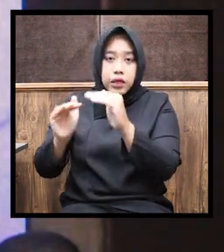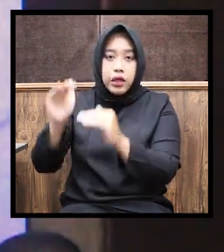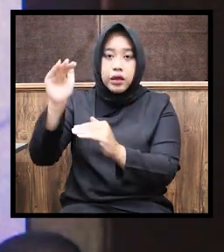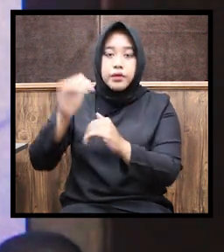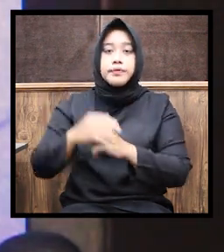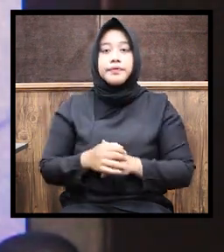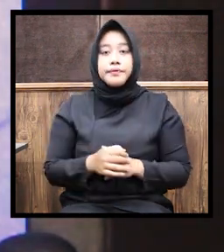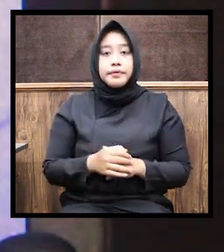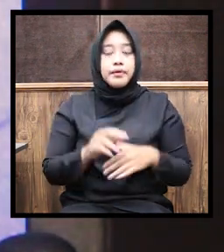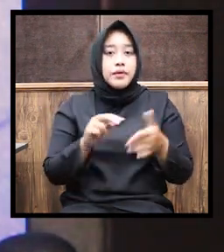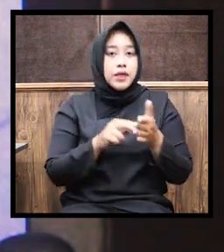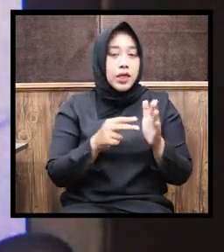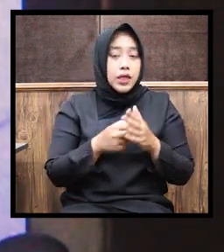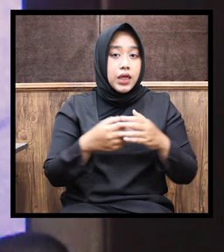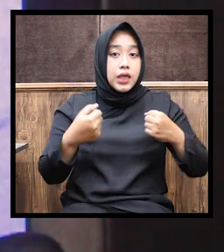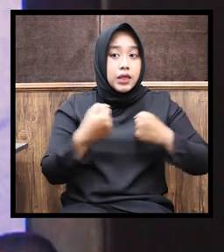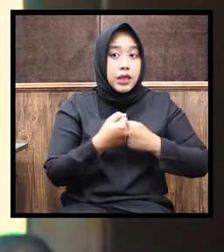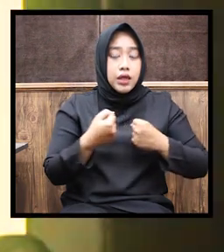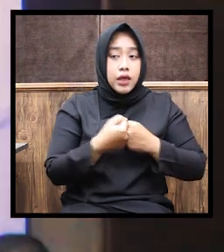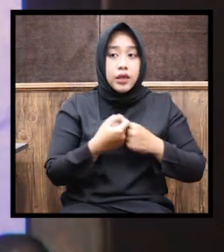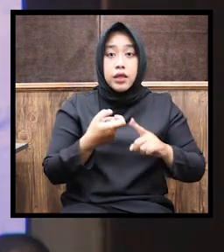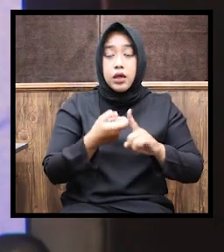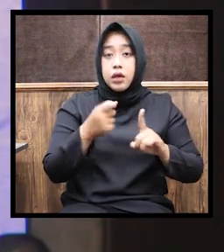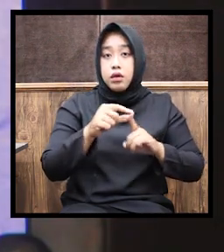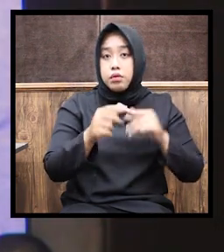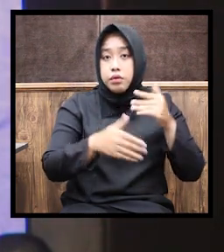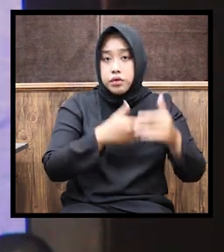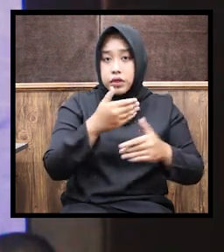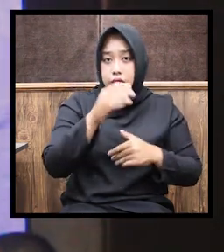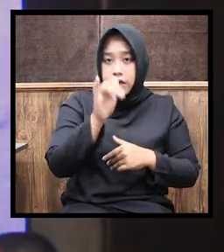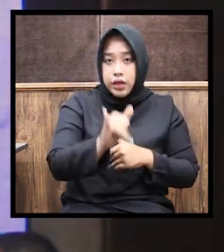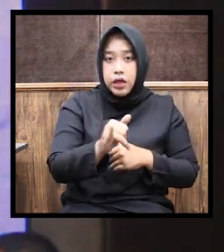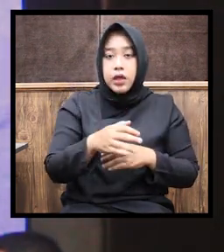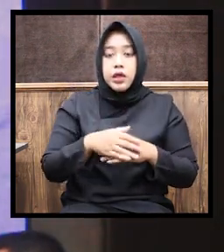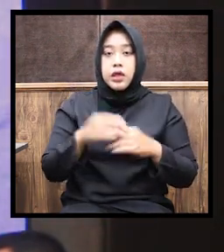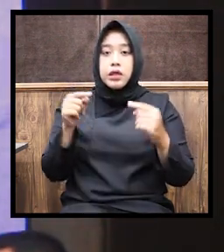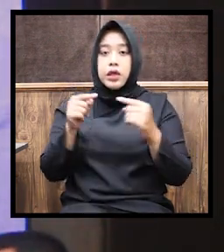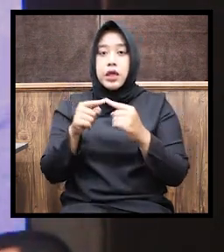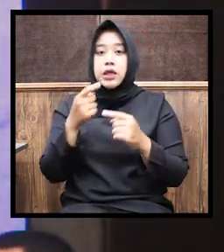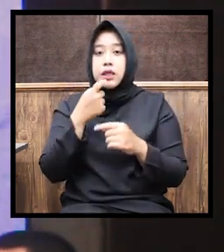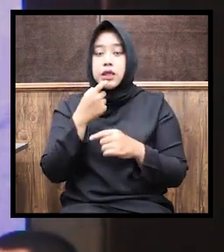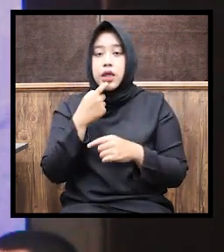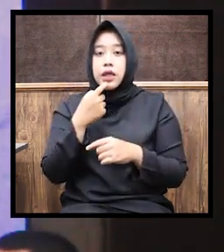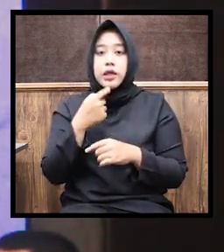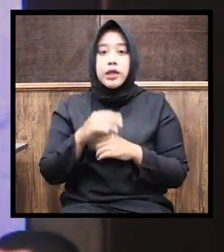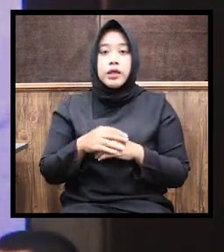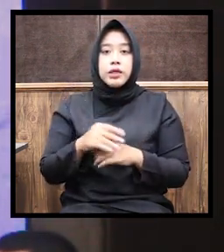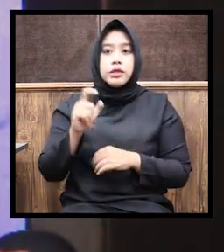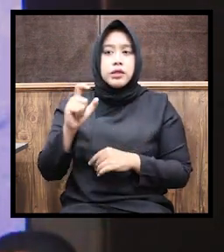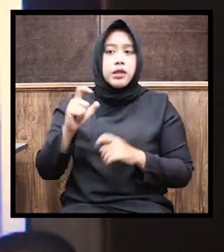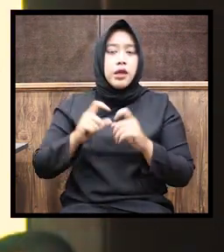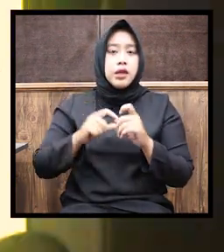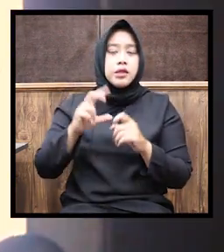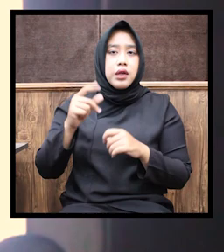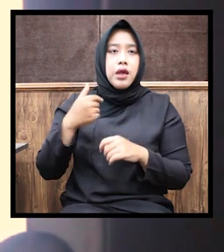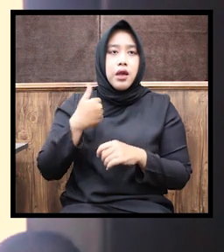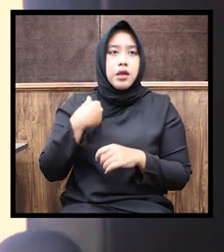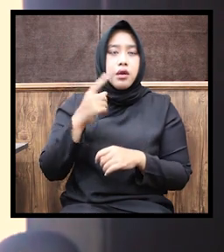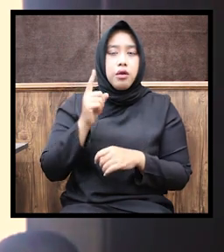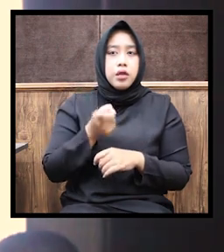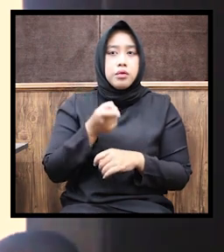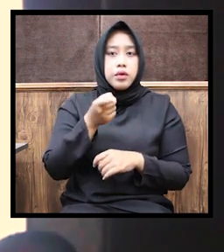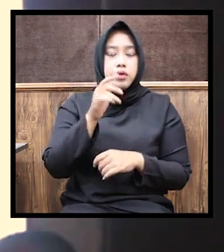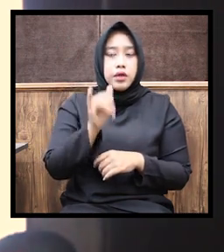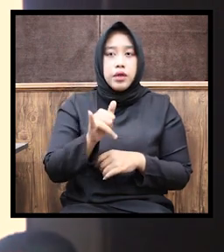ya untuk menyampaikan ke perusahaan bahwa ya terkait juga dengan CSR tadi bahwa ada kewajiban itu dan juga ada kewajiban